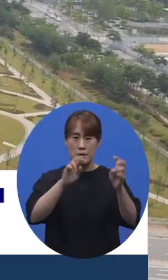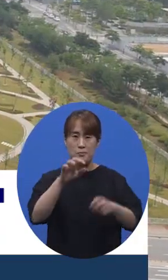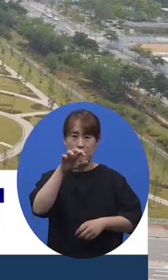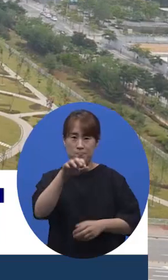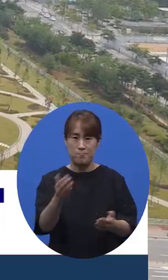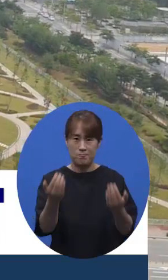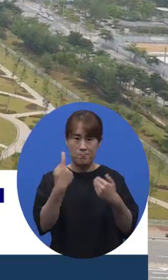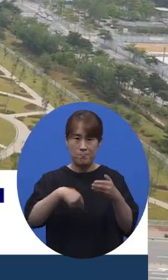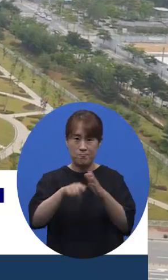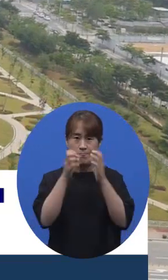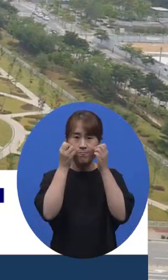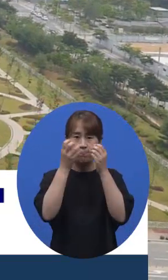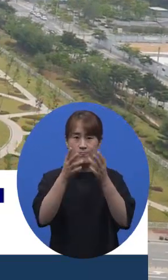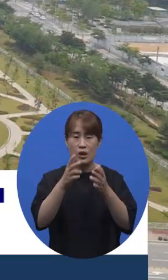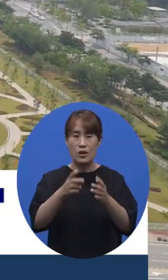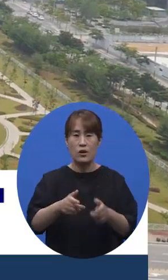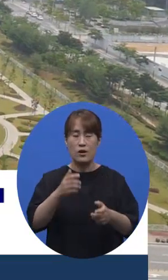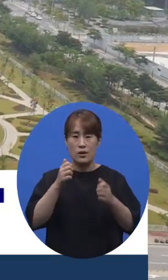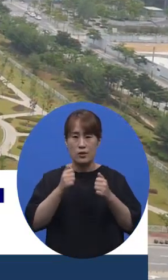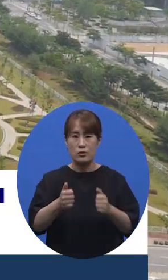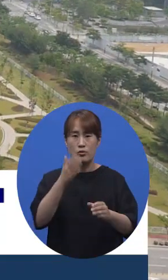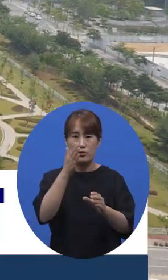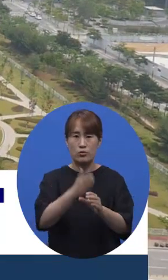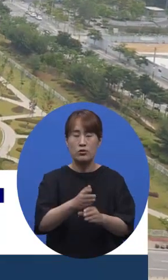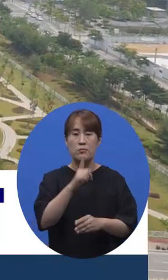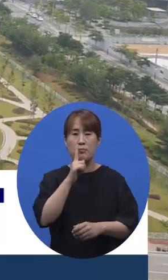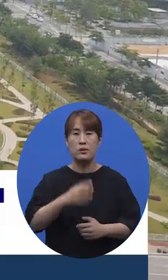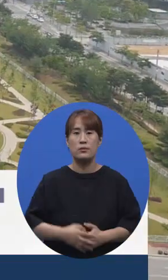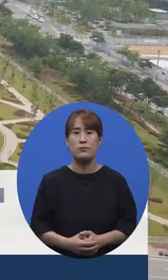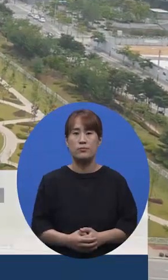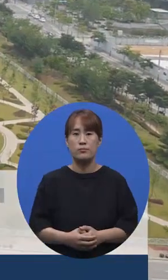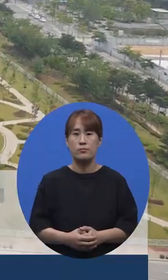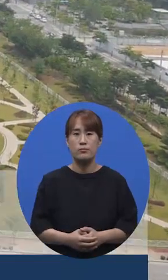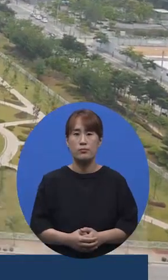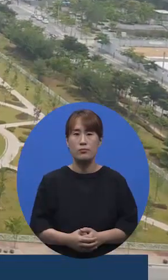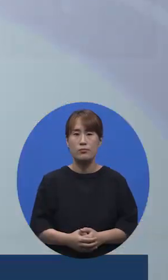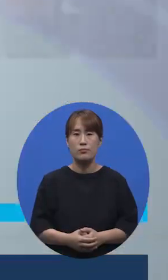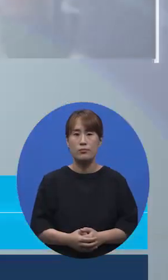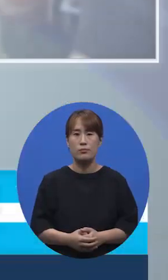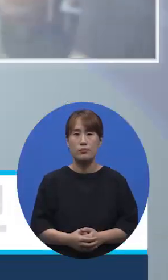추가로 유치하기 위해 새로운 기반 조성에 나선 것이라고 말했습니다